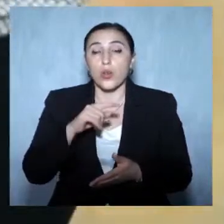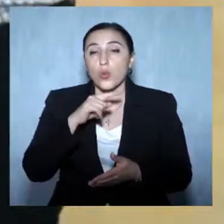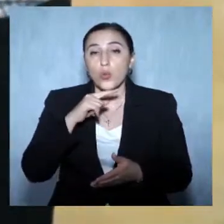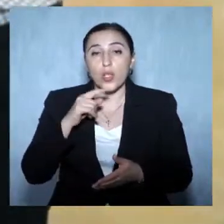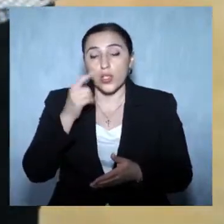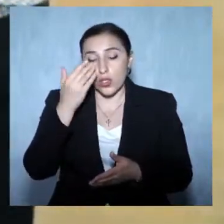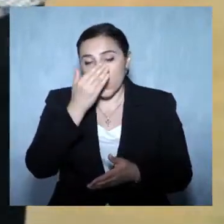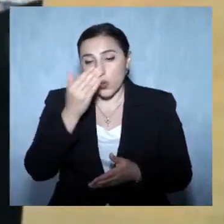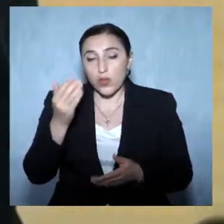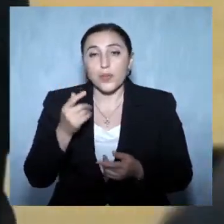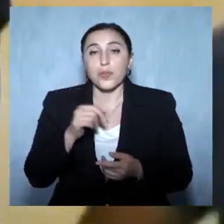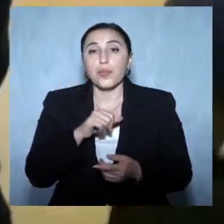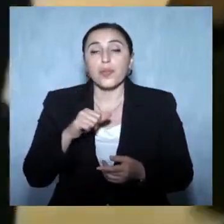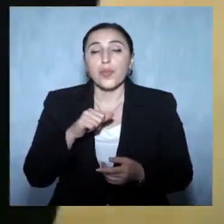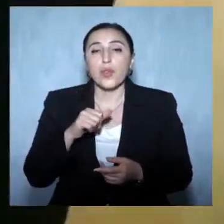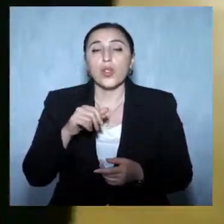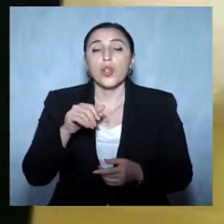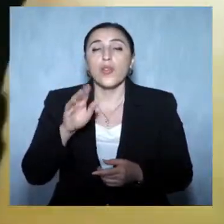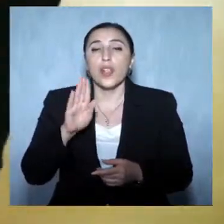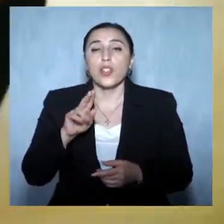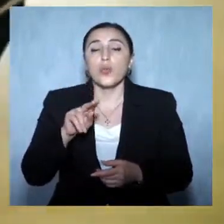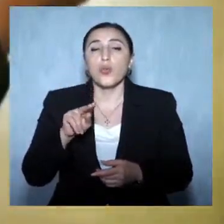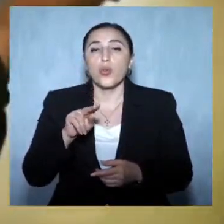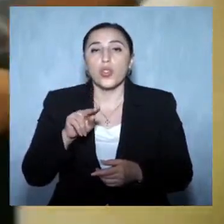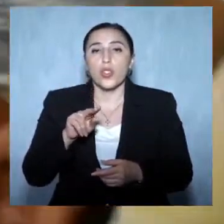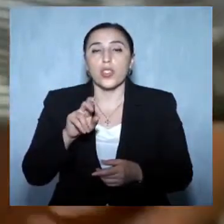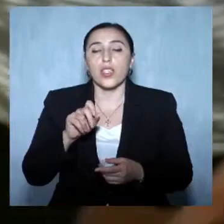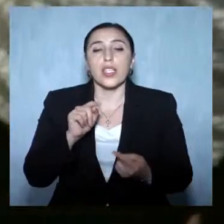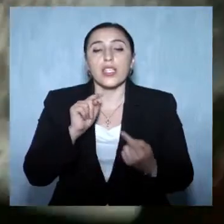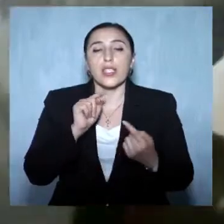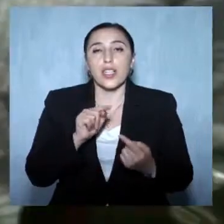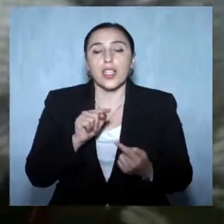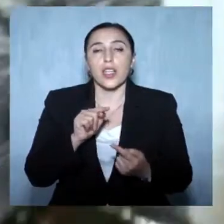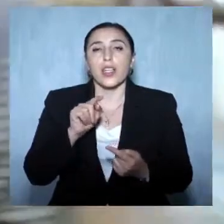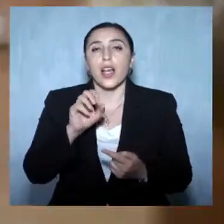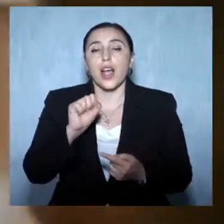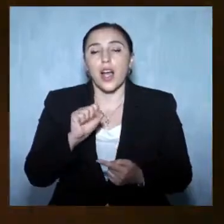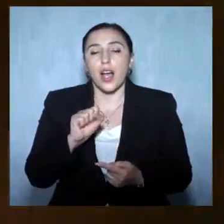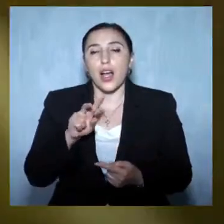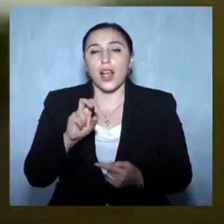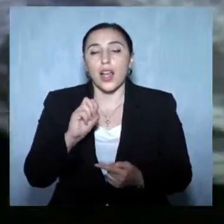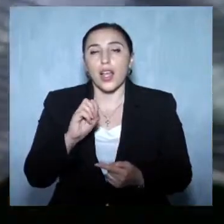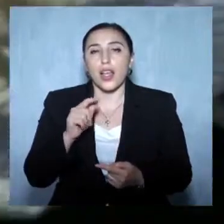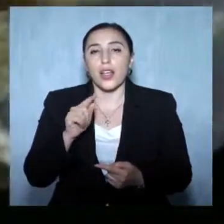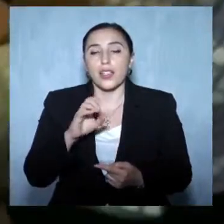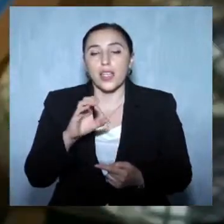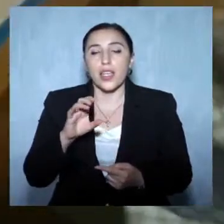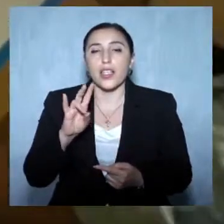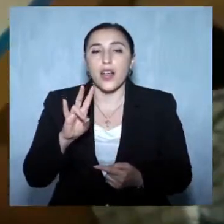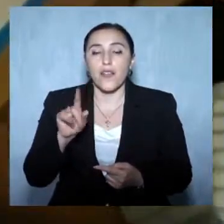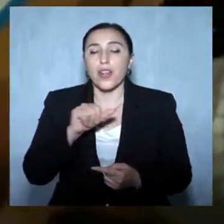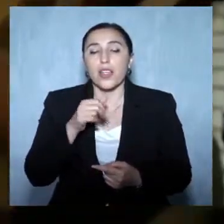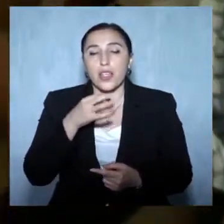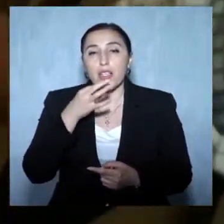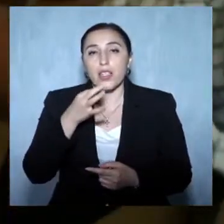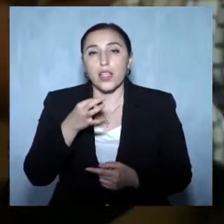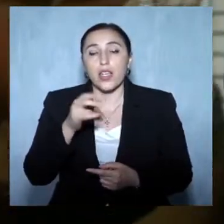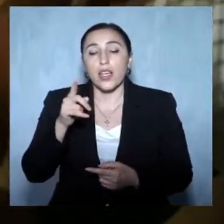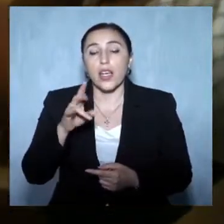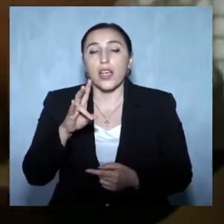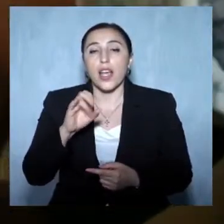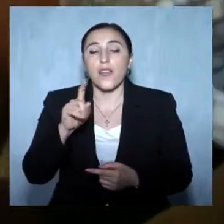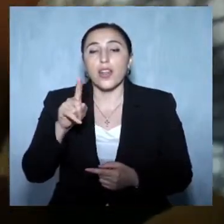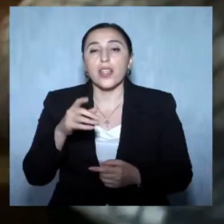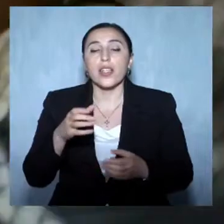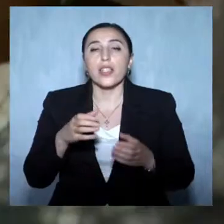դիմել էր նաև բուտինի ամենակոշտ կննադատ կալանավորված անդիմադիր առաջնորդ ալեկսի է նավայլնիի թիմը։ Նավայլնիի բոլոր կարոցներ